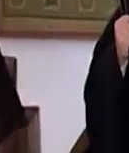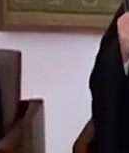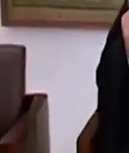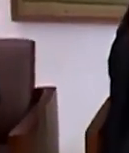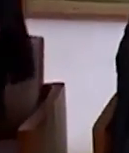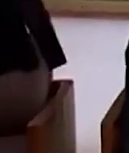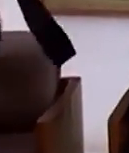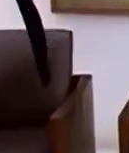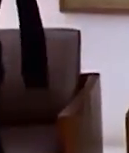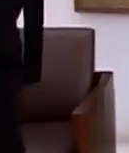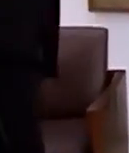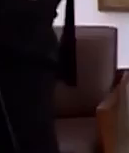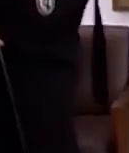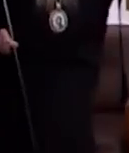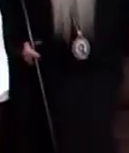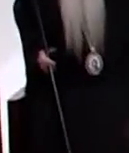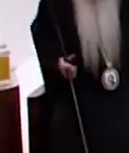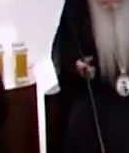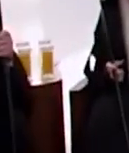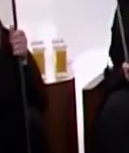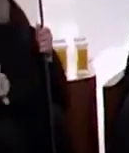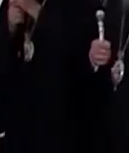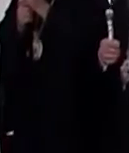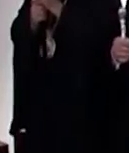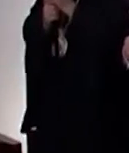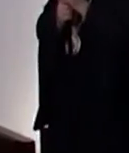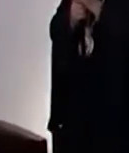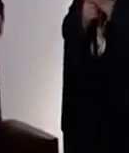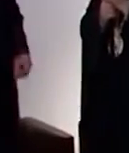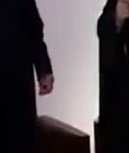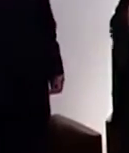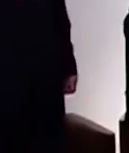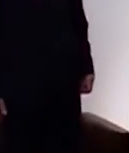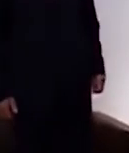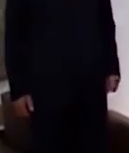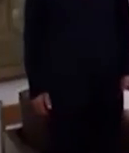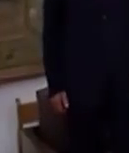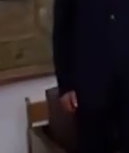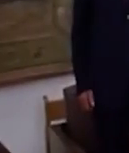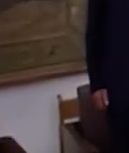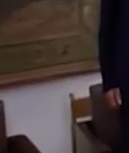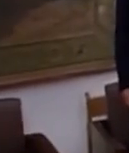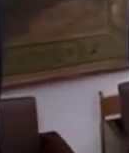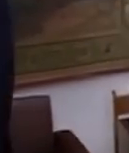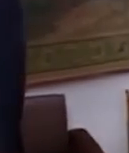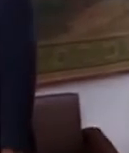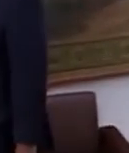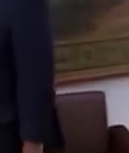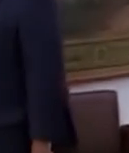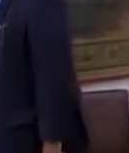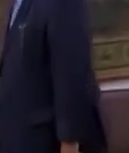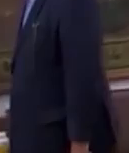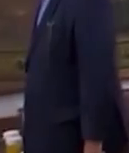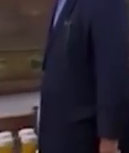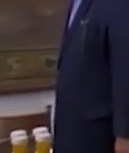18ης κοινοβουλευτικής περίοδου με βάση το αποτέλεσμα των εθνικών εκλογών. Υποδεχόμαστε σήμερα, κλείνει η 17η